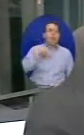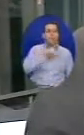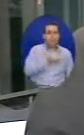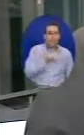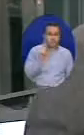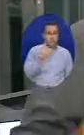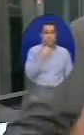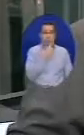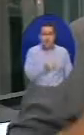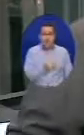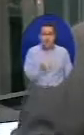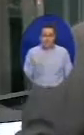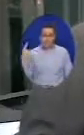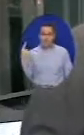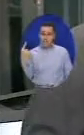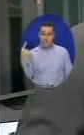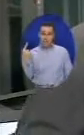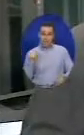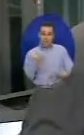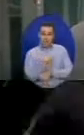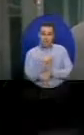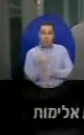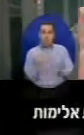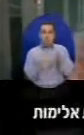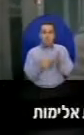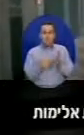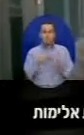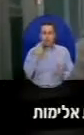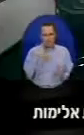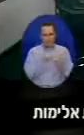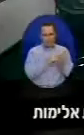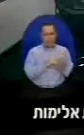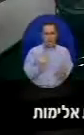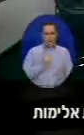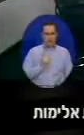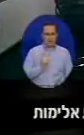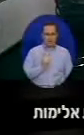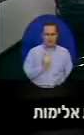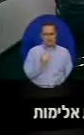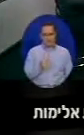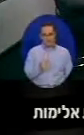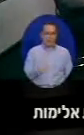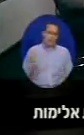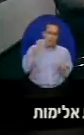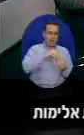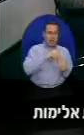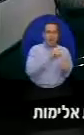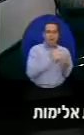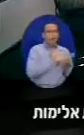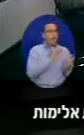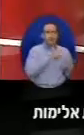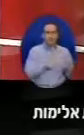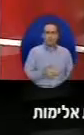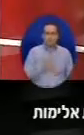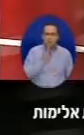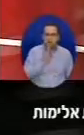דובר על זה שהיא עצמה התנגדה בגיוון שאמרו, אוקיי, החקיקה הפרטית תצטרף לחקיקה הממשלתית. מה הבעיה?